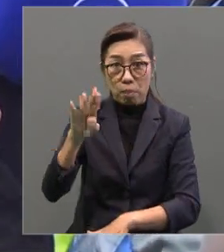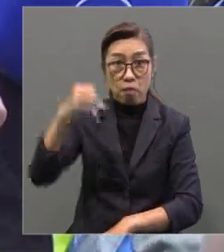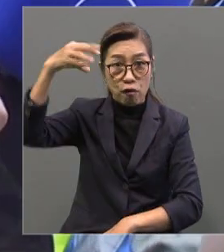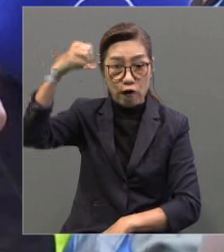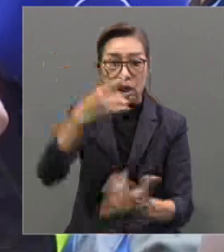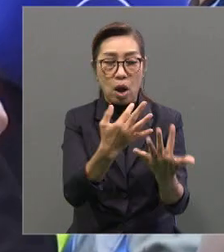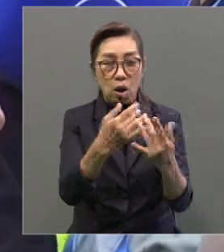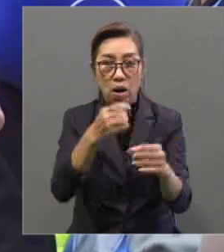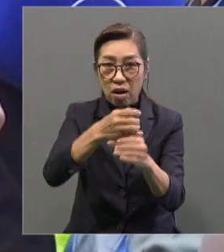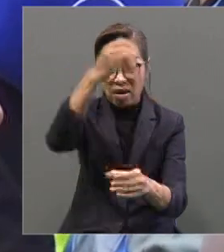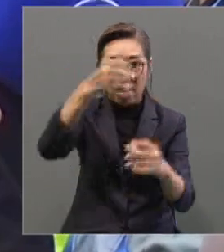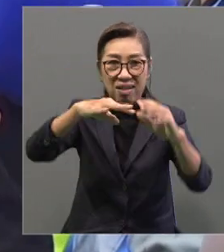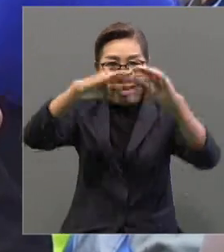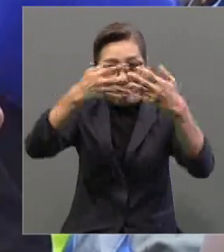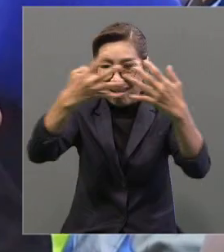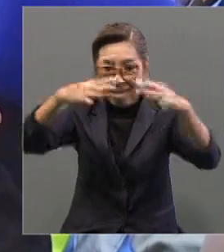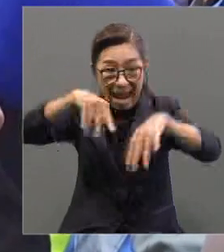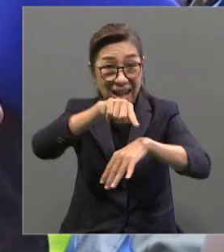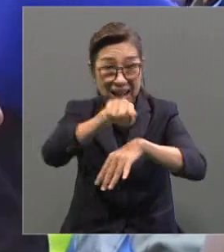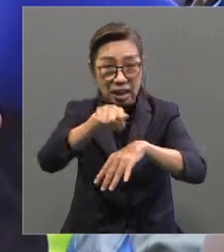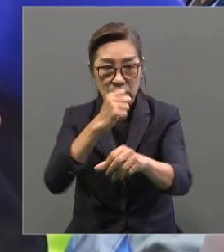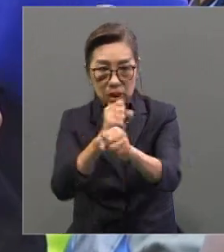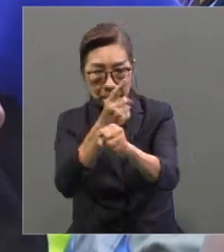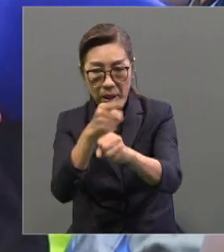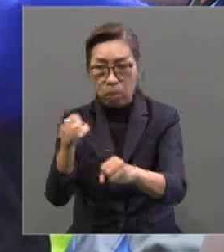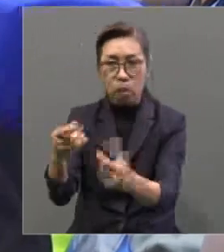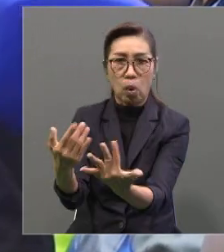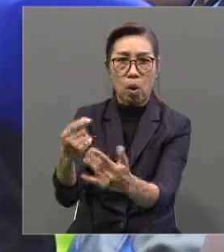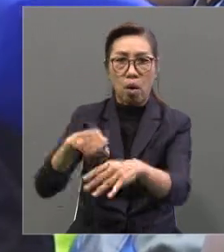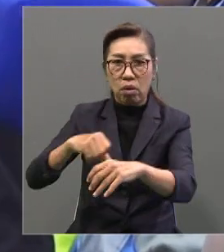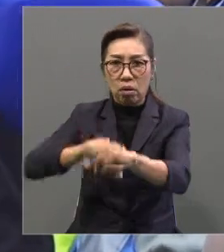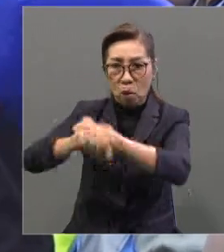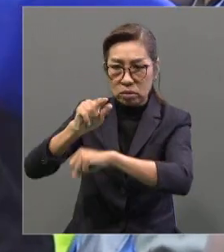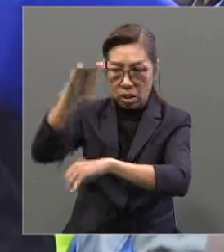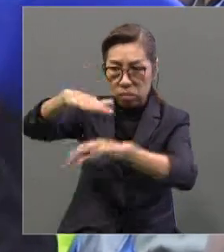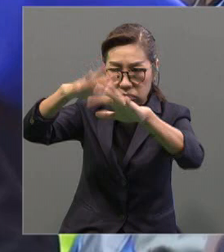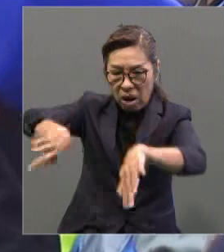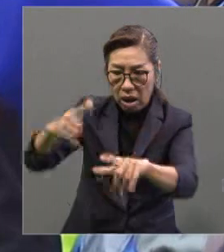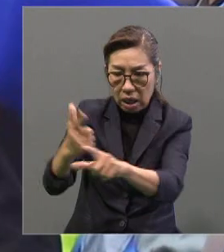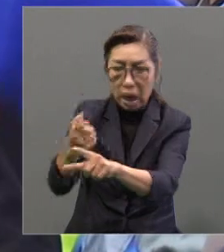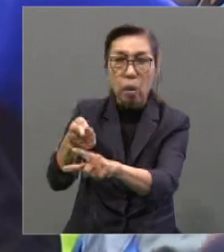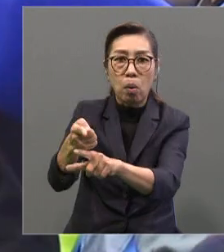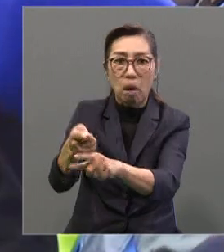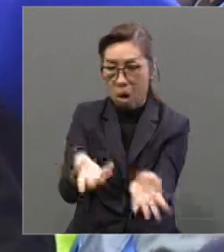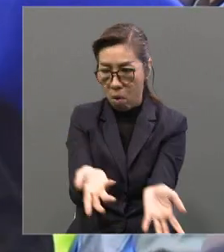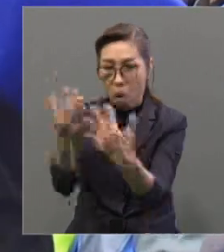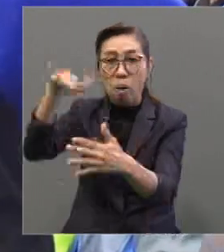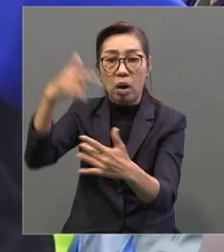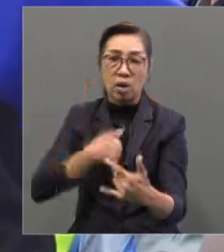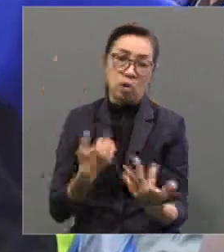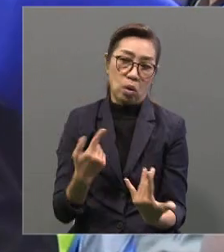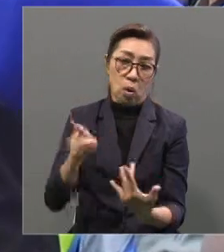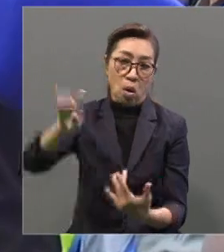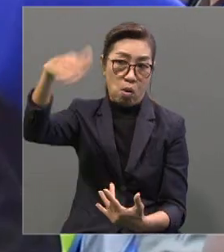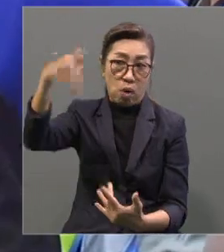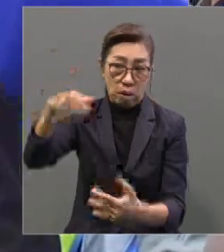หลังนะครับในส่วนที่เขาจะต้องรื้อโครงสร้างเหล็กโครงสร้างสะพานออกไปนะครับเท่าที่ทราบก็จะต้องใช้เวลา